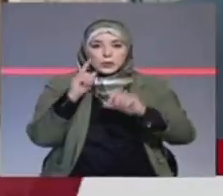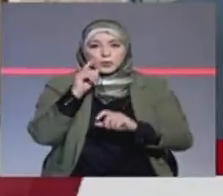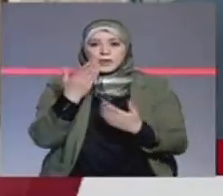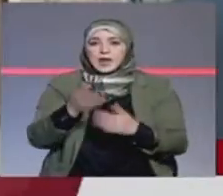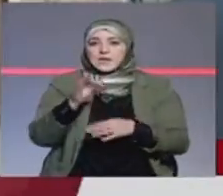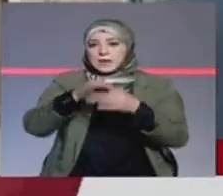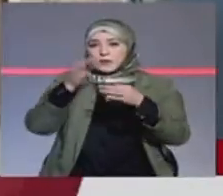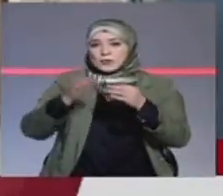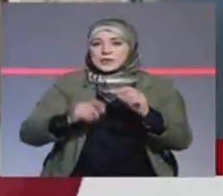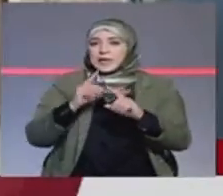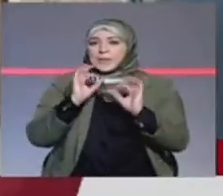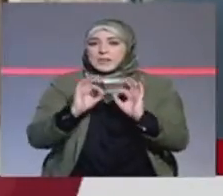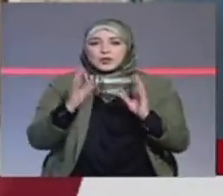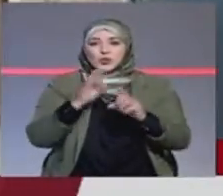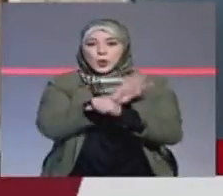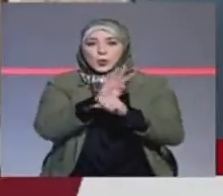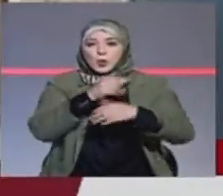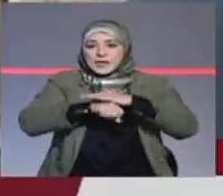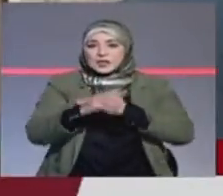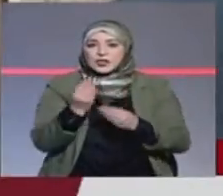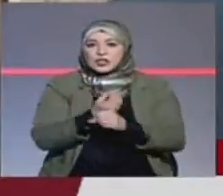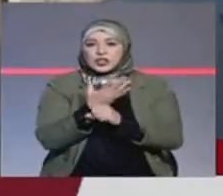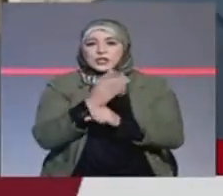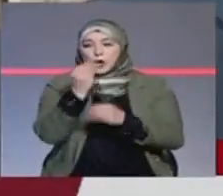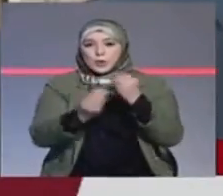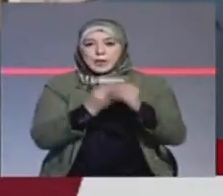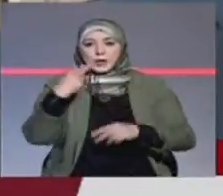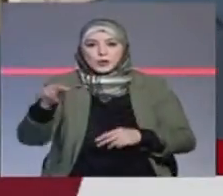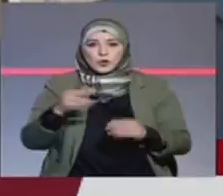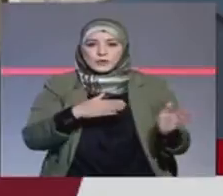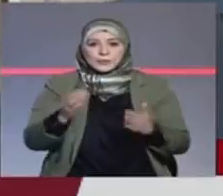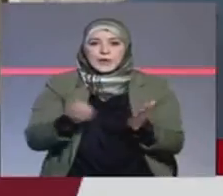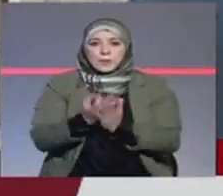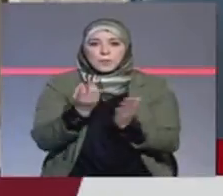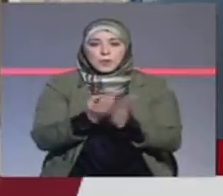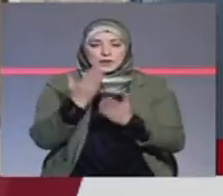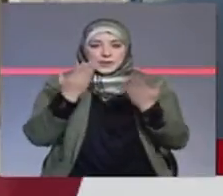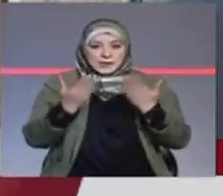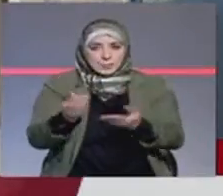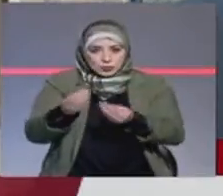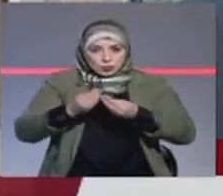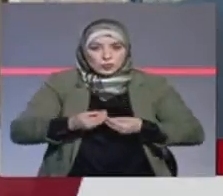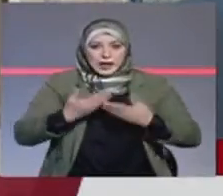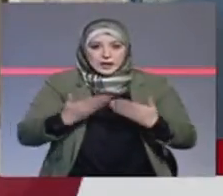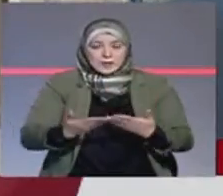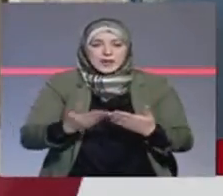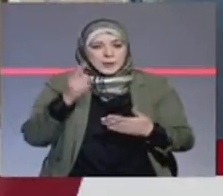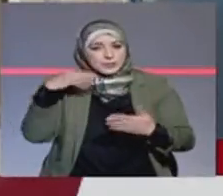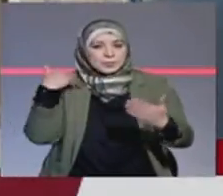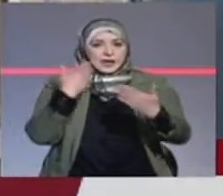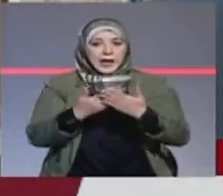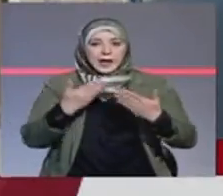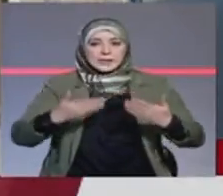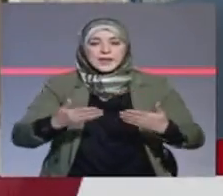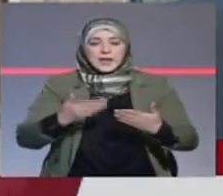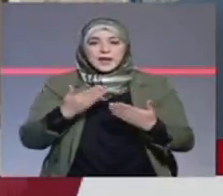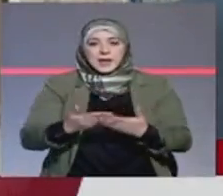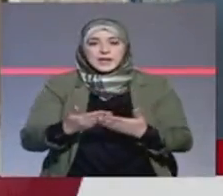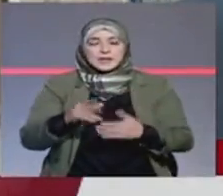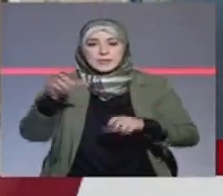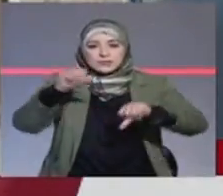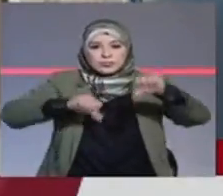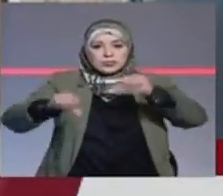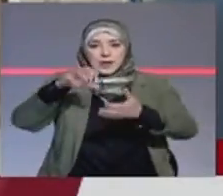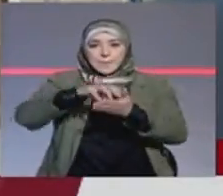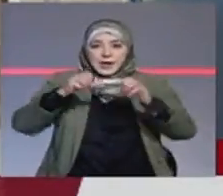معناها الفرضية هذه متأكدة ولا لا. المعطيات اللي عندنا اليوم لحد الآن على حسب المخابر متاعنا